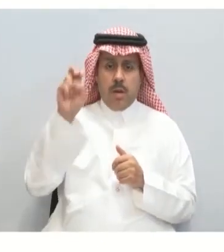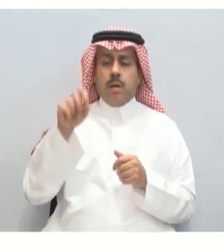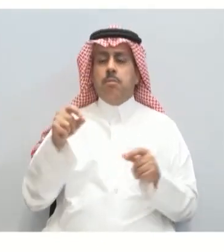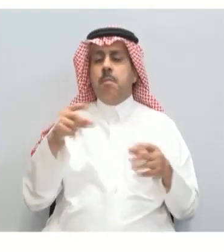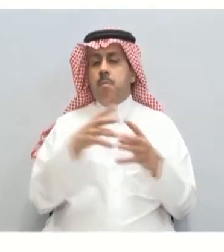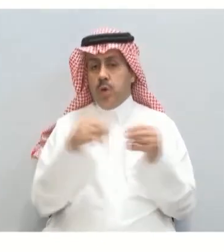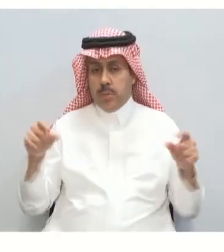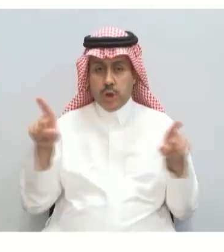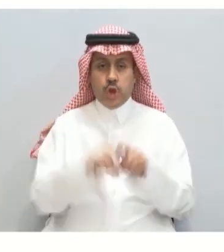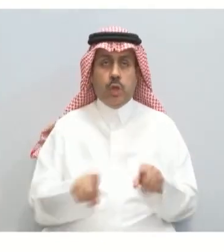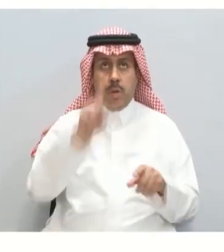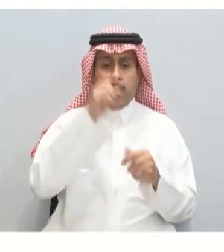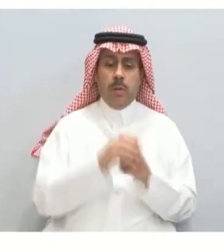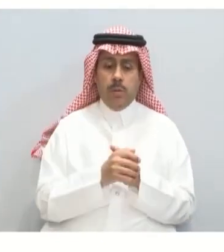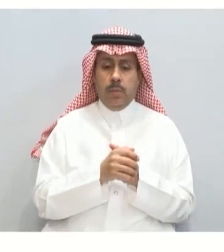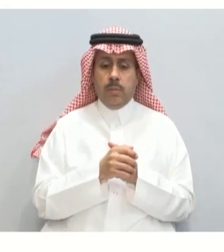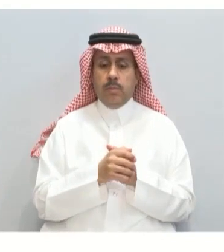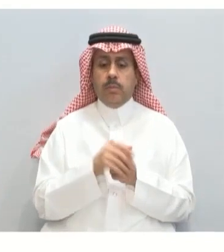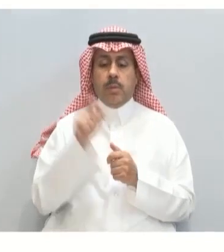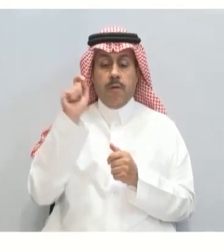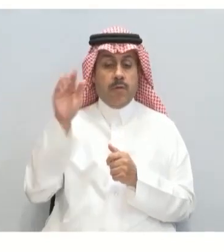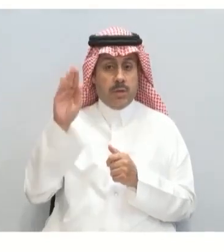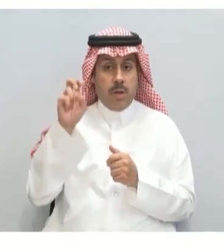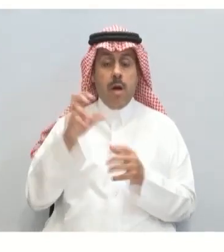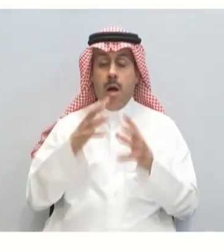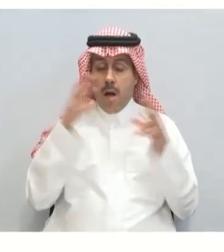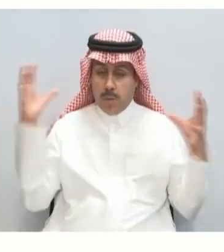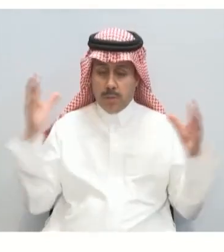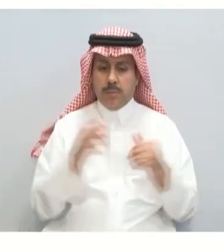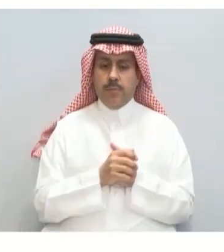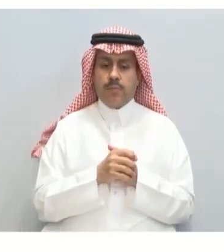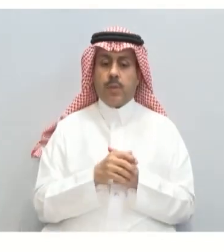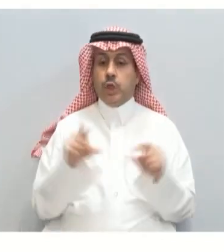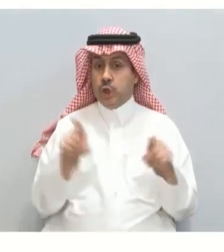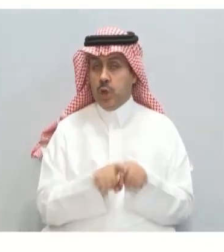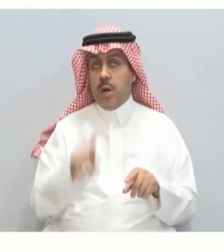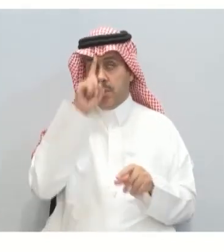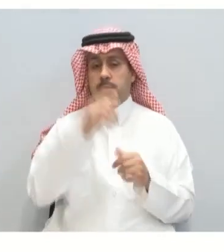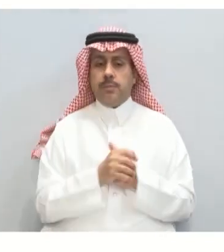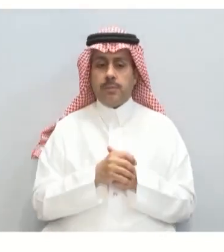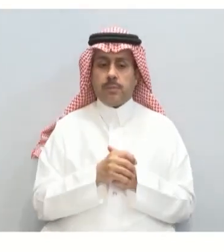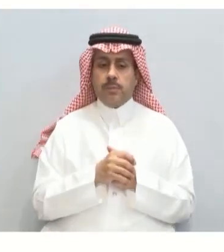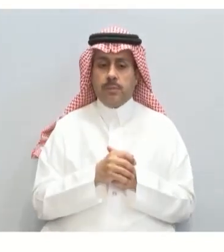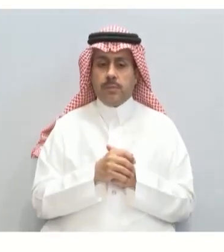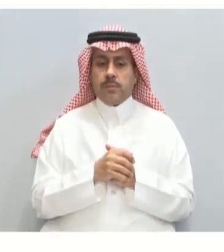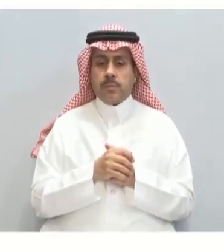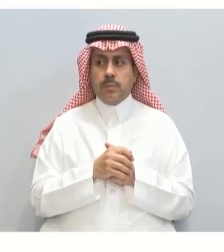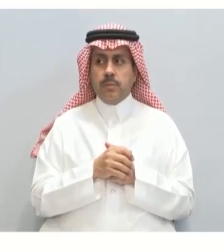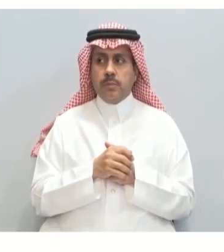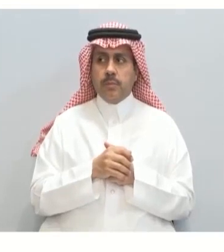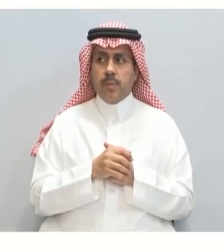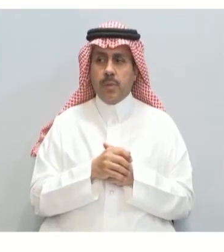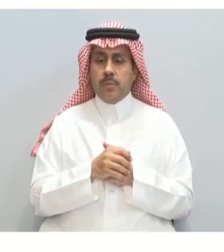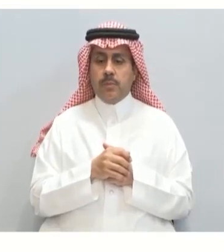تعالى يراد به الفسق الاكبر ويطلق احيانا يراد به الفسق الاصغر و الذي